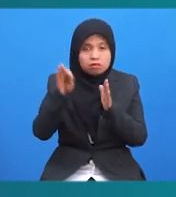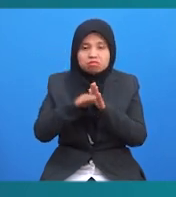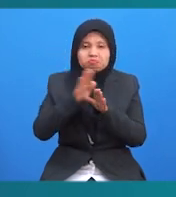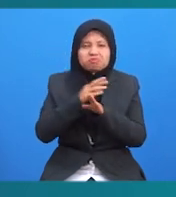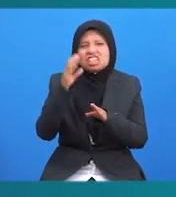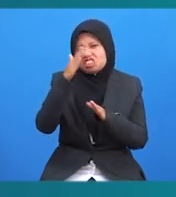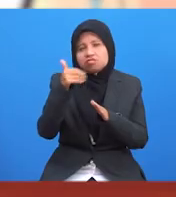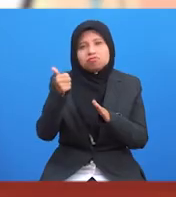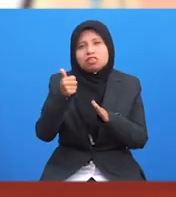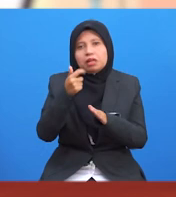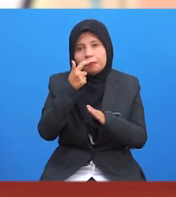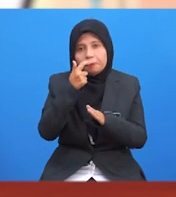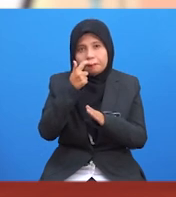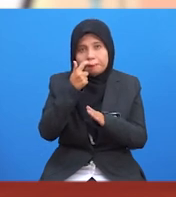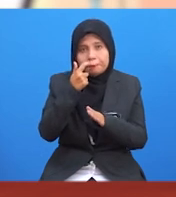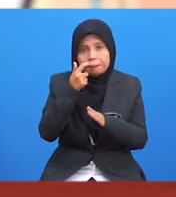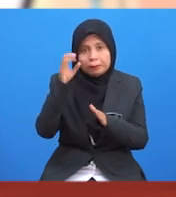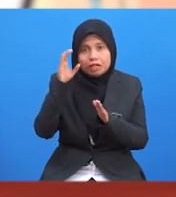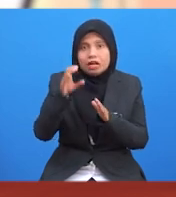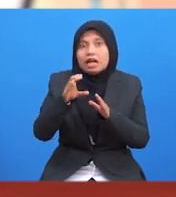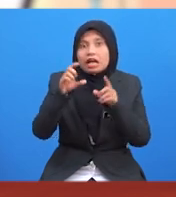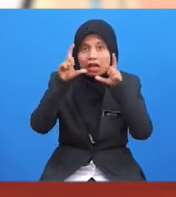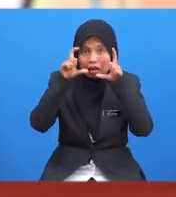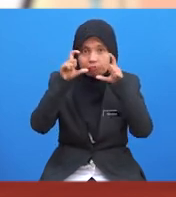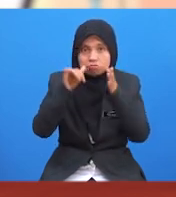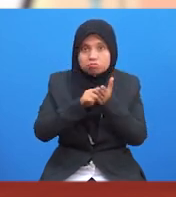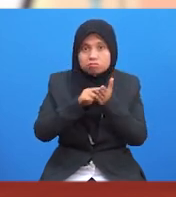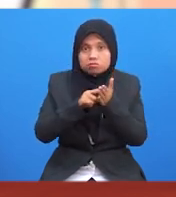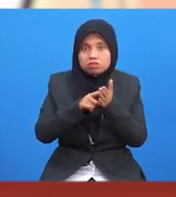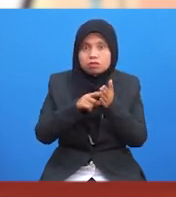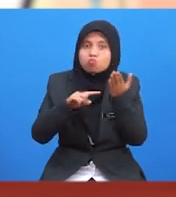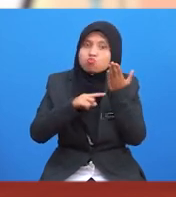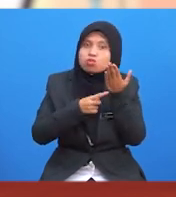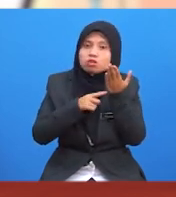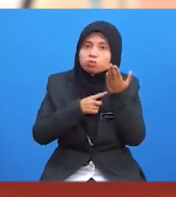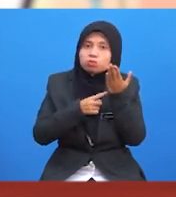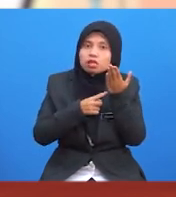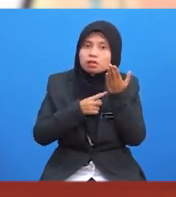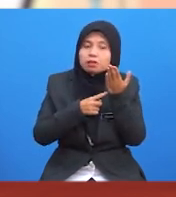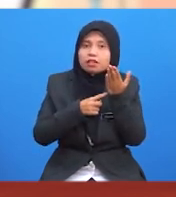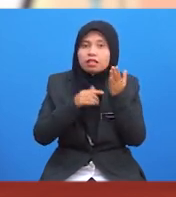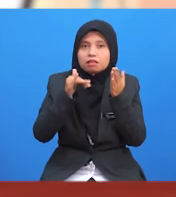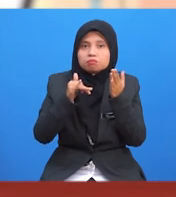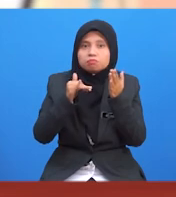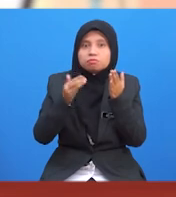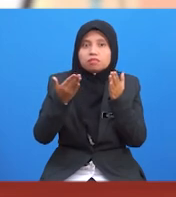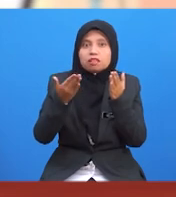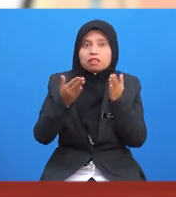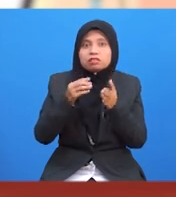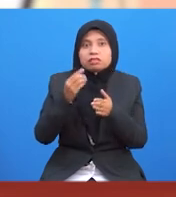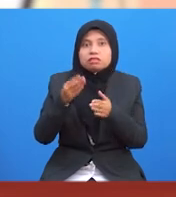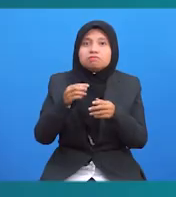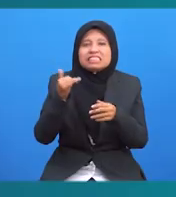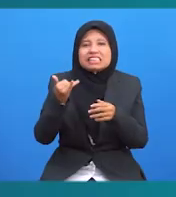baik. Kamera ini juga adalah antara peneraju evolusi kamera antara kamera analog dan